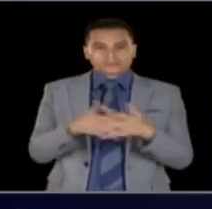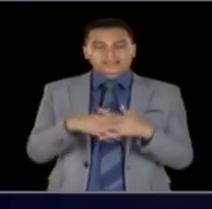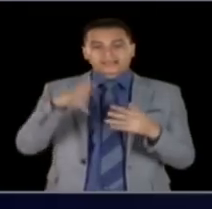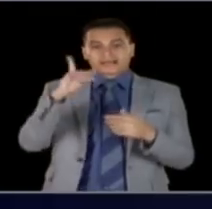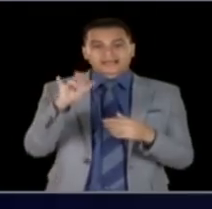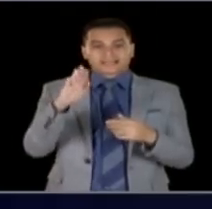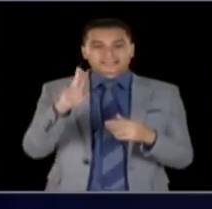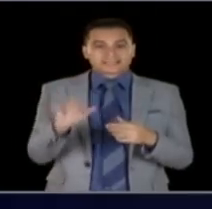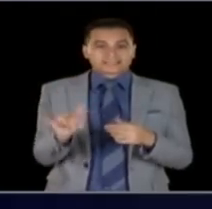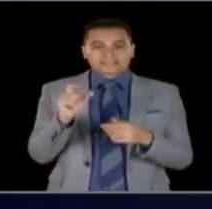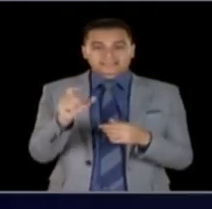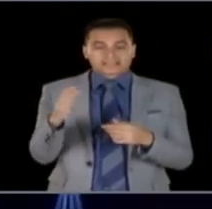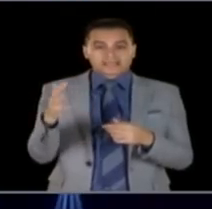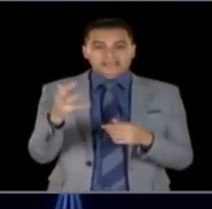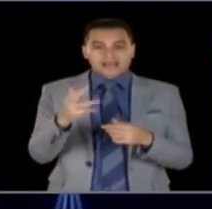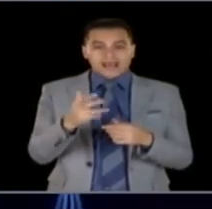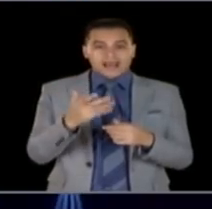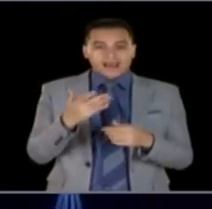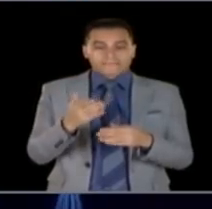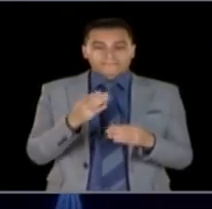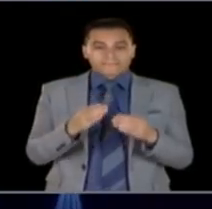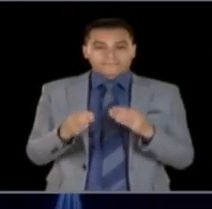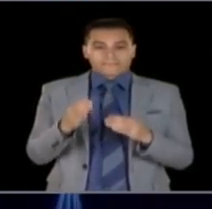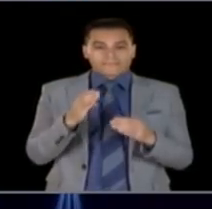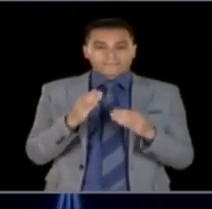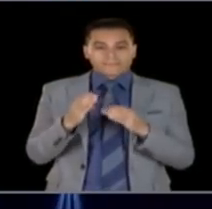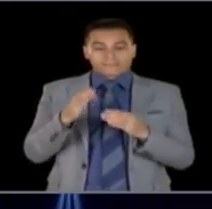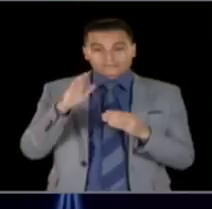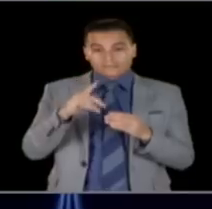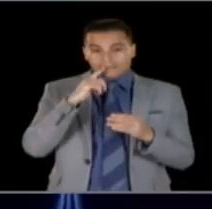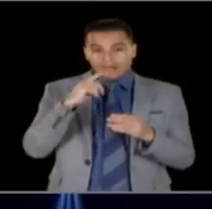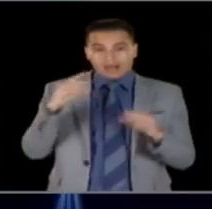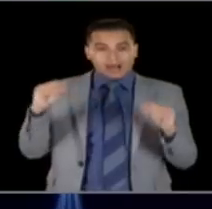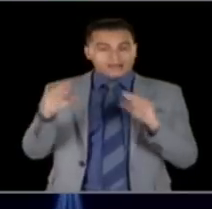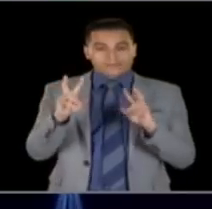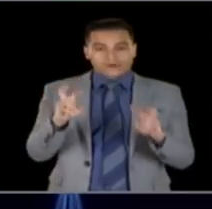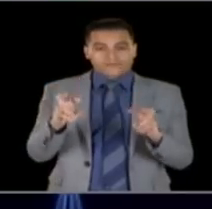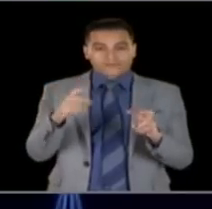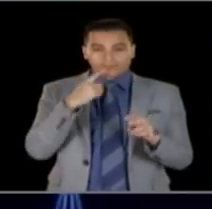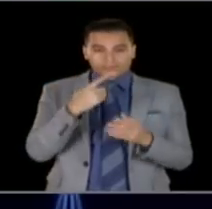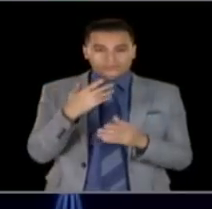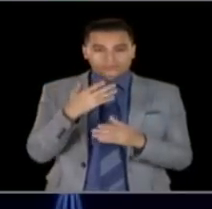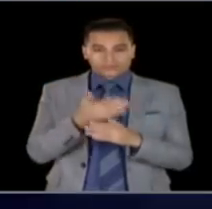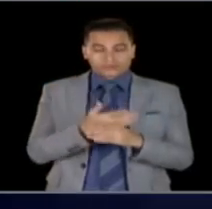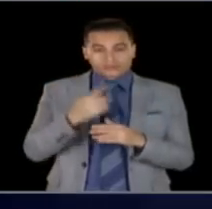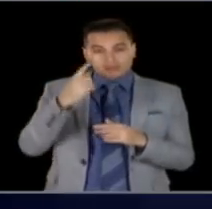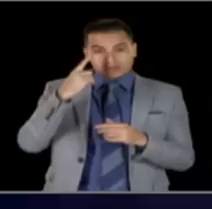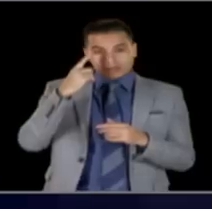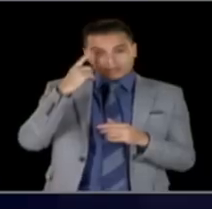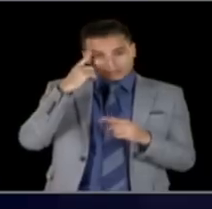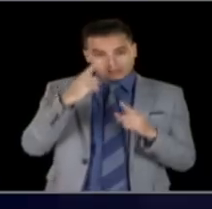كريستين، جون داس على البازر، محدش هيتكلم معايا. إجابتك؟ اليابان.